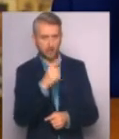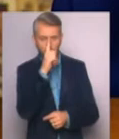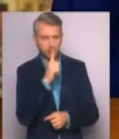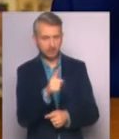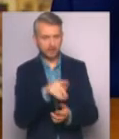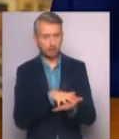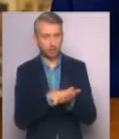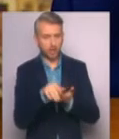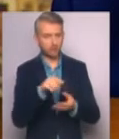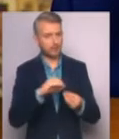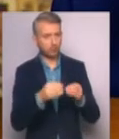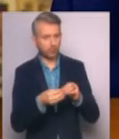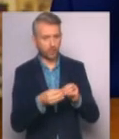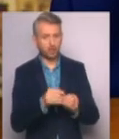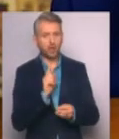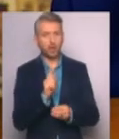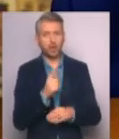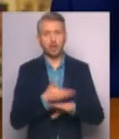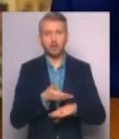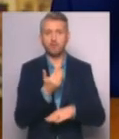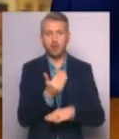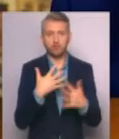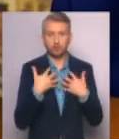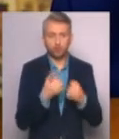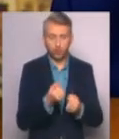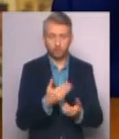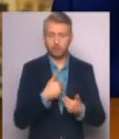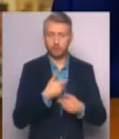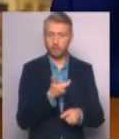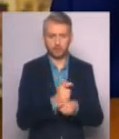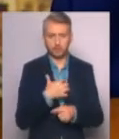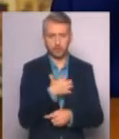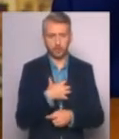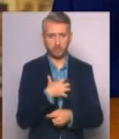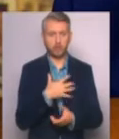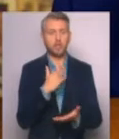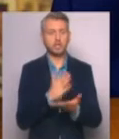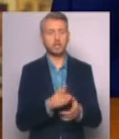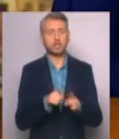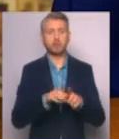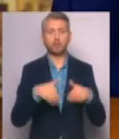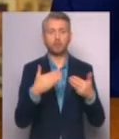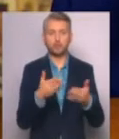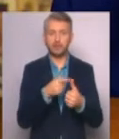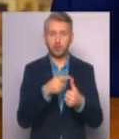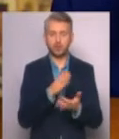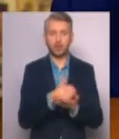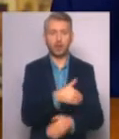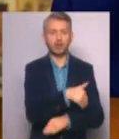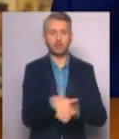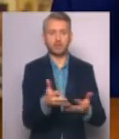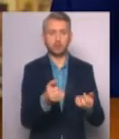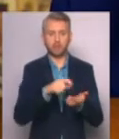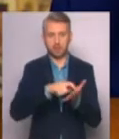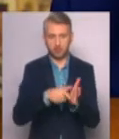на цю проблему. Але ваше здоров'я для нас набагато важливіше. Є наступна пропозиція. Перше, є адреса приймальні, яку я